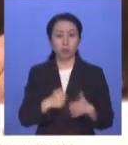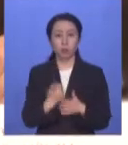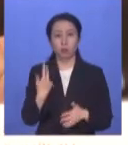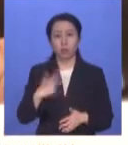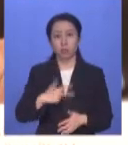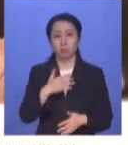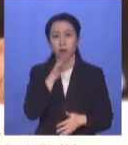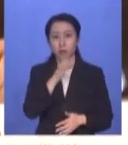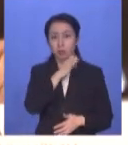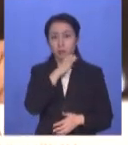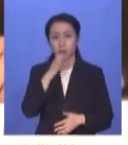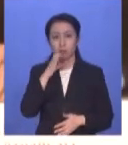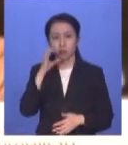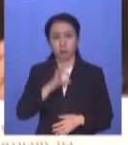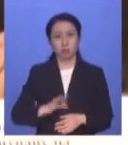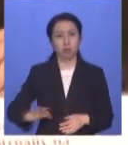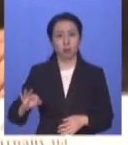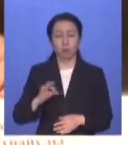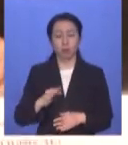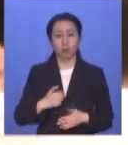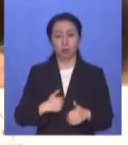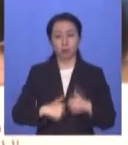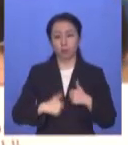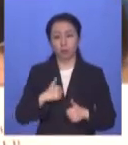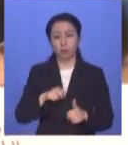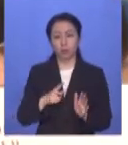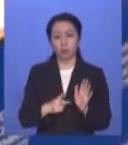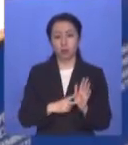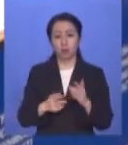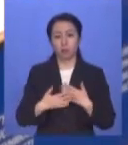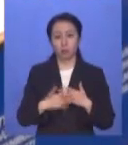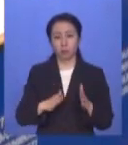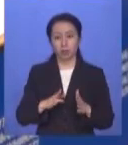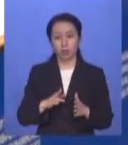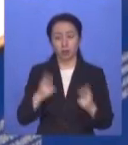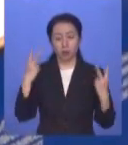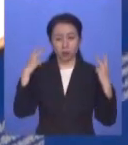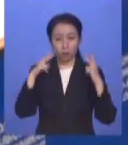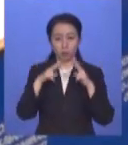35 лет. По Северо-Казахстанской области вне конкурса назначены 7 выпускников Кузбайф